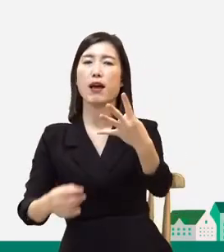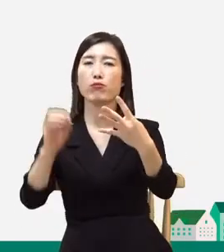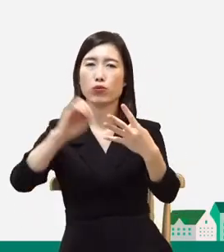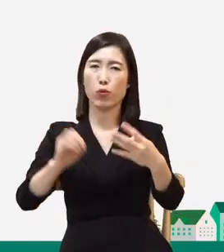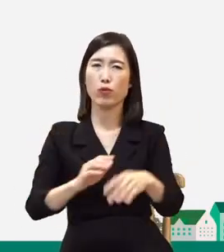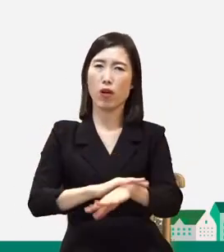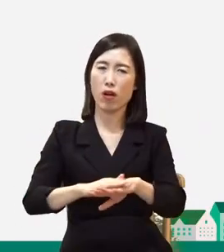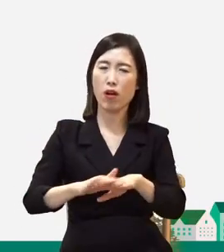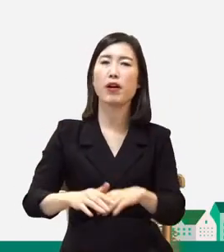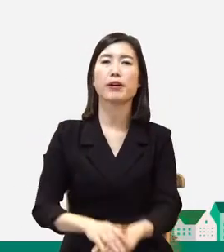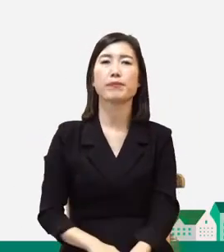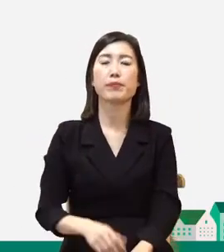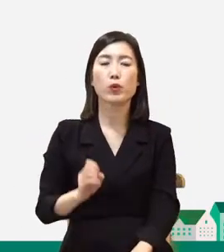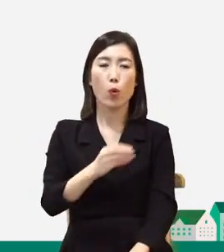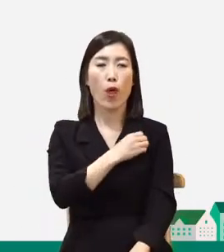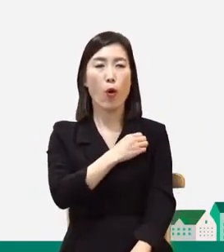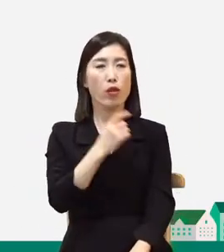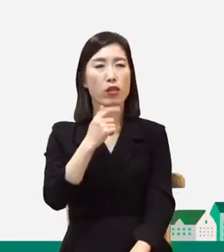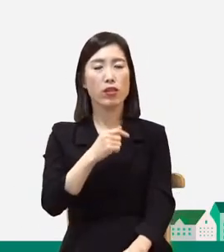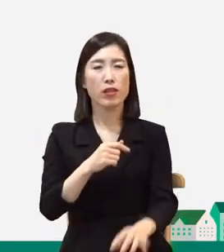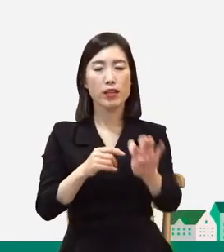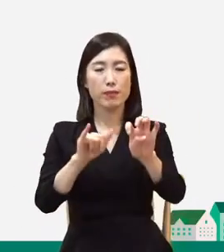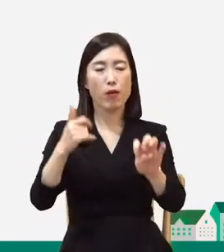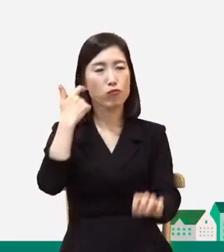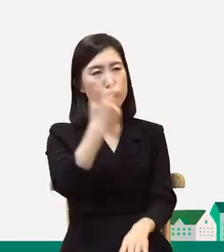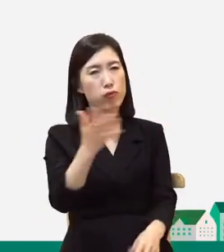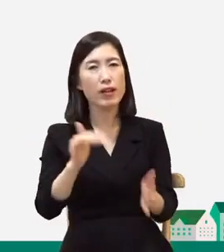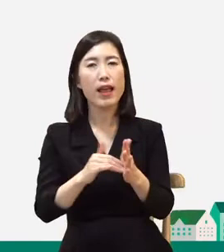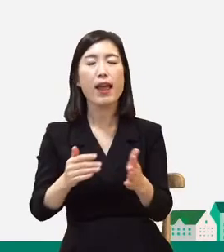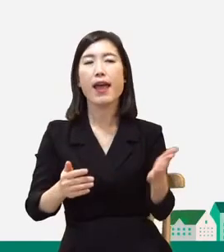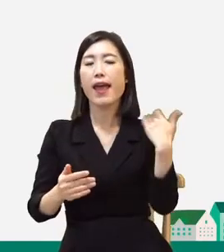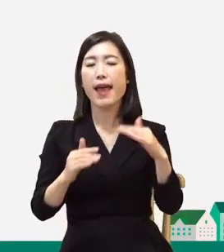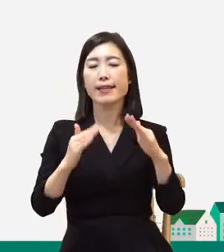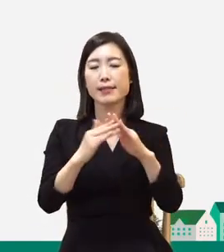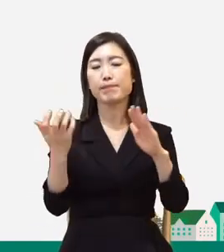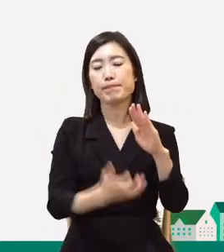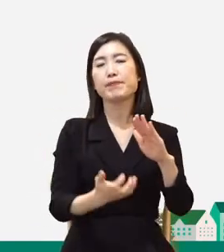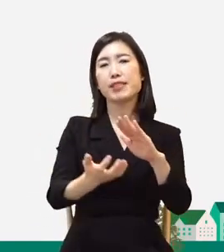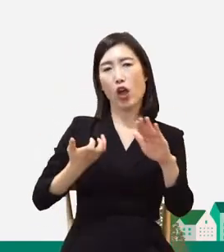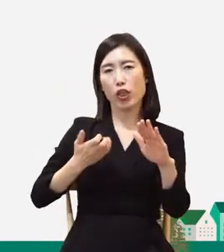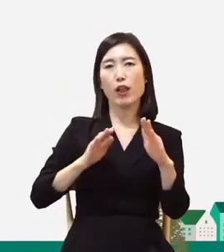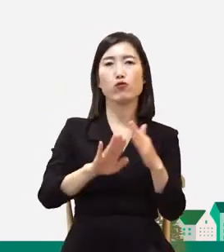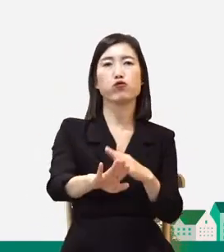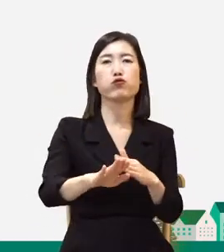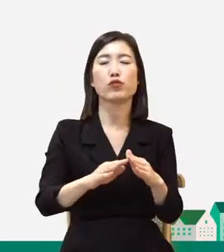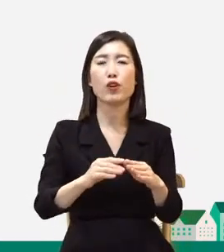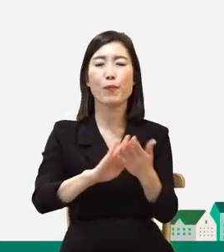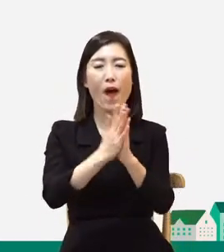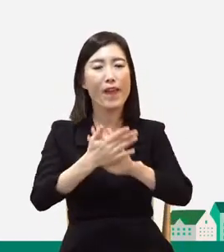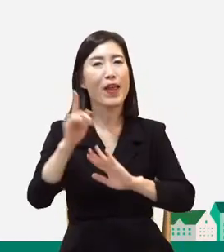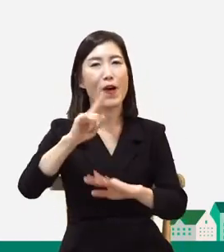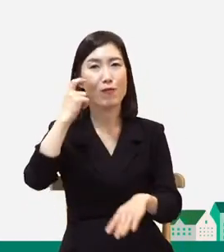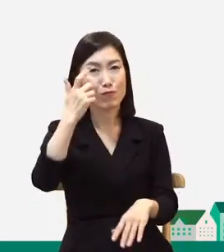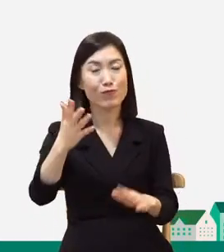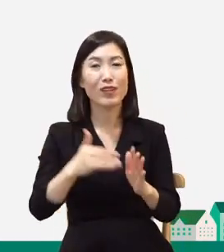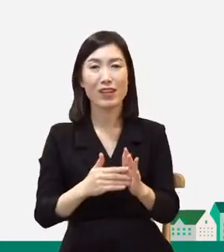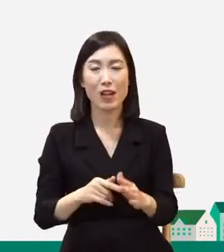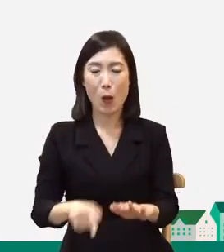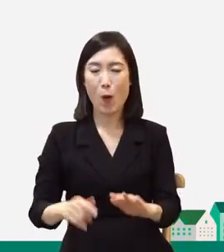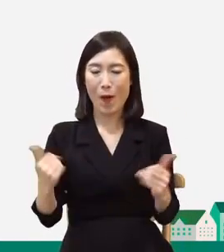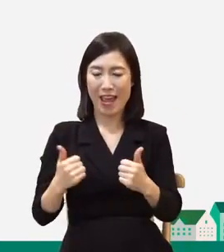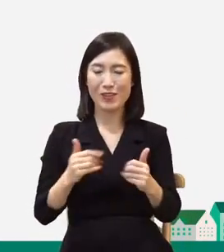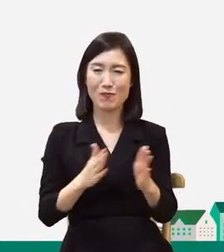다음은 회원분들께 여쭤본 주관적인 변화들입니다. 제가 직접 이 컨퍼런스 준비하면서 회원분들을 만나서